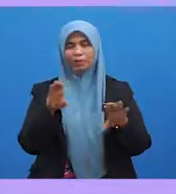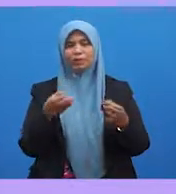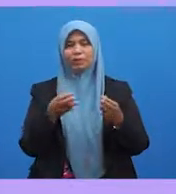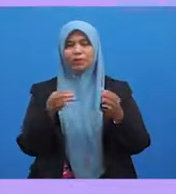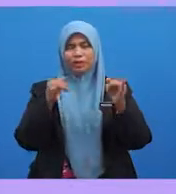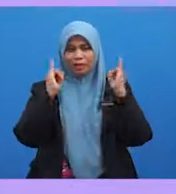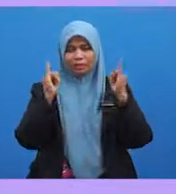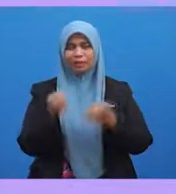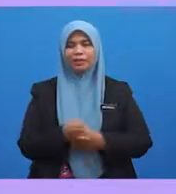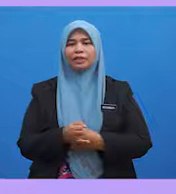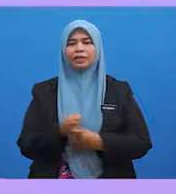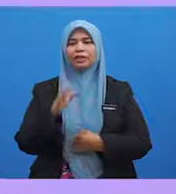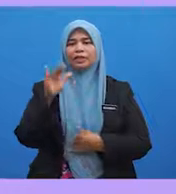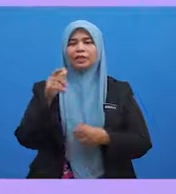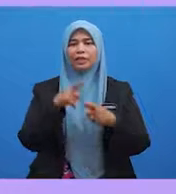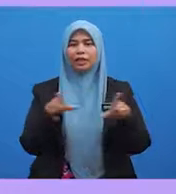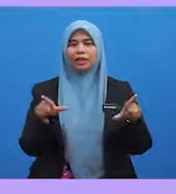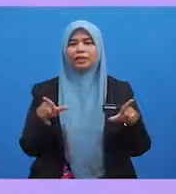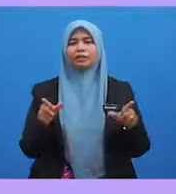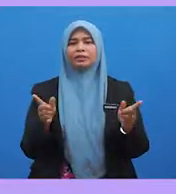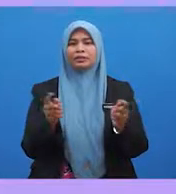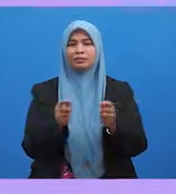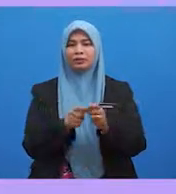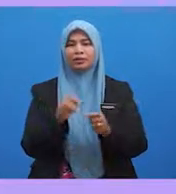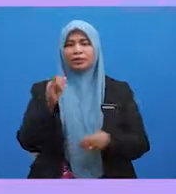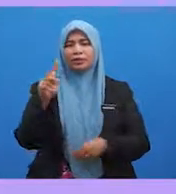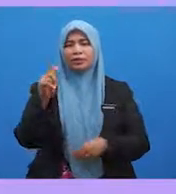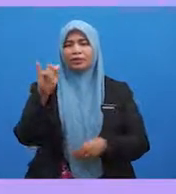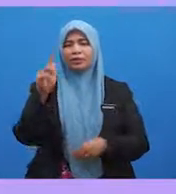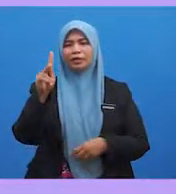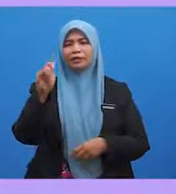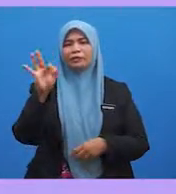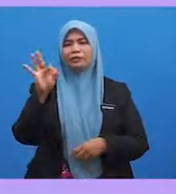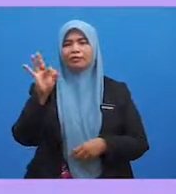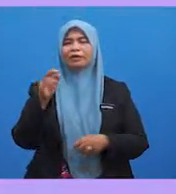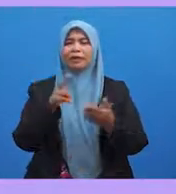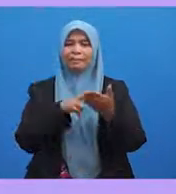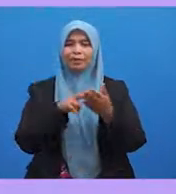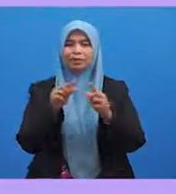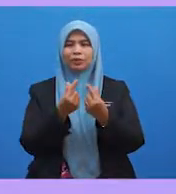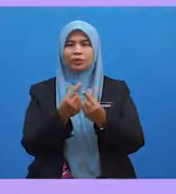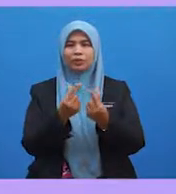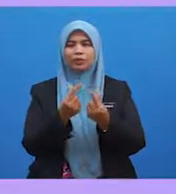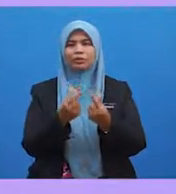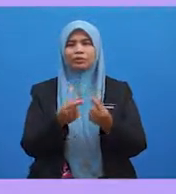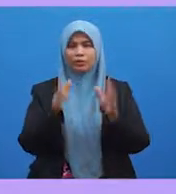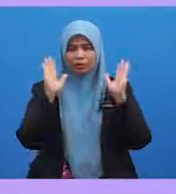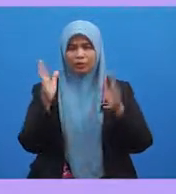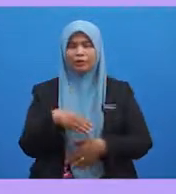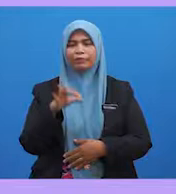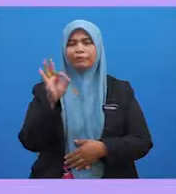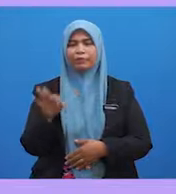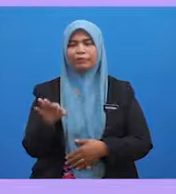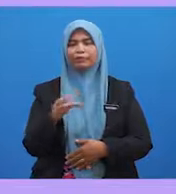untuk melaksanakan ibadah yang lain seperti iktikaf, membaca Al-Quran,